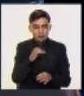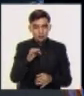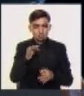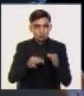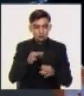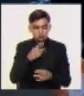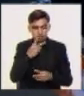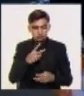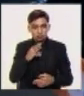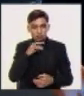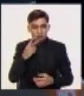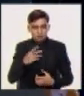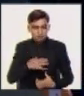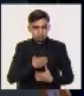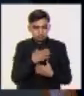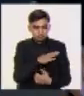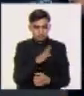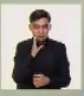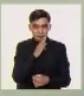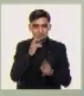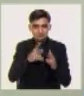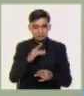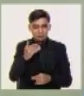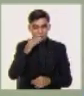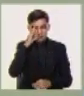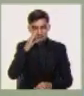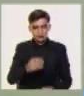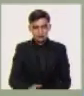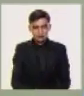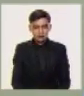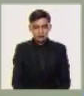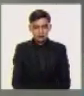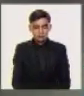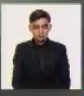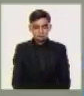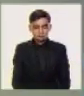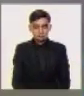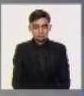шокировало маму пострадавшего мальчика вот